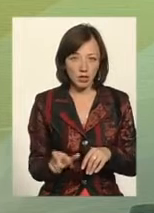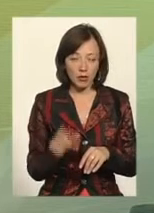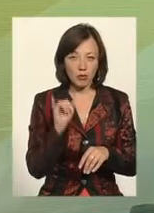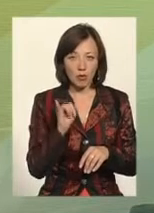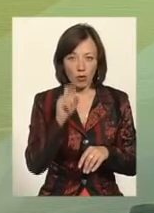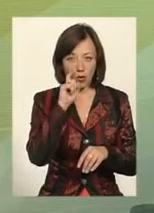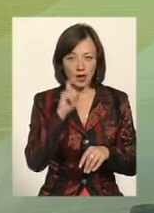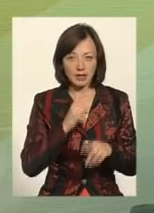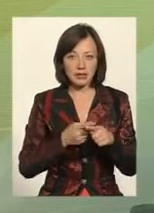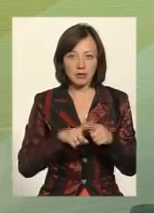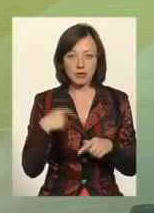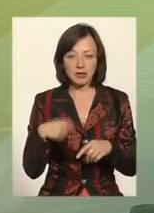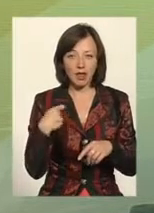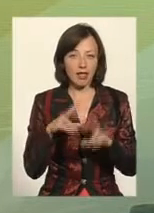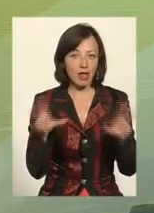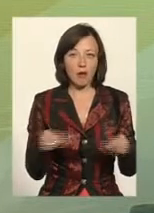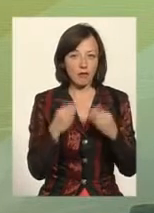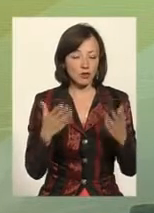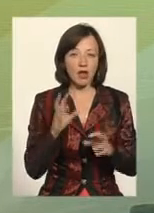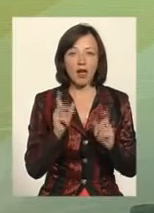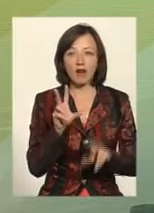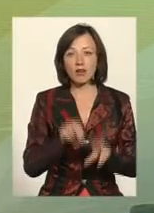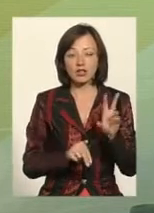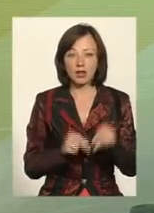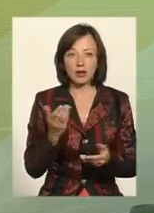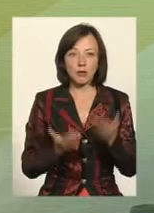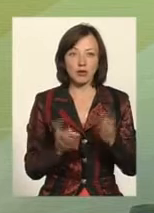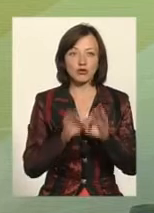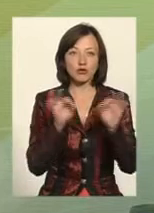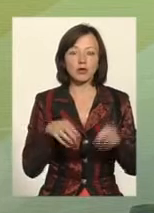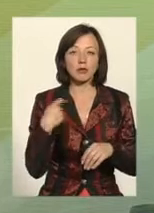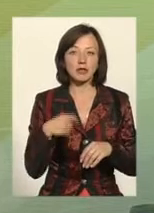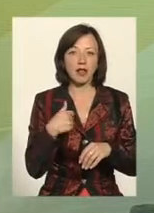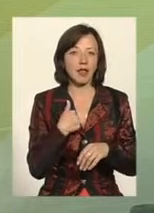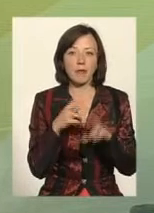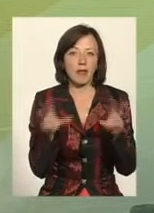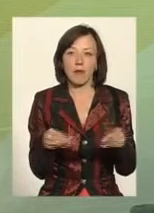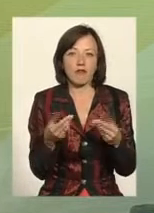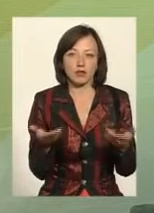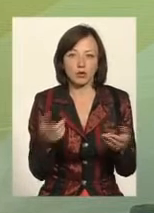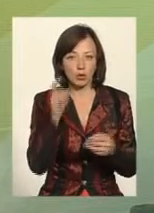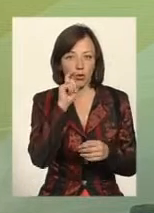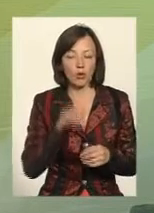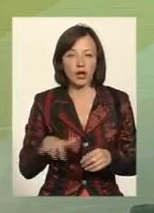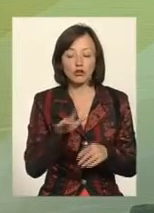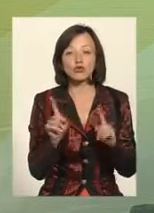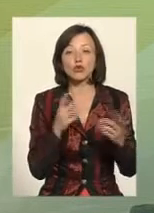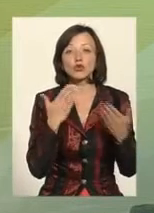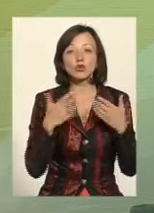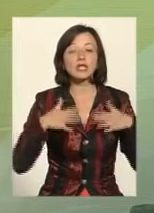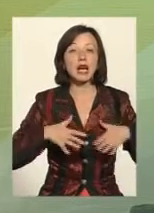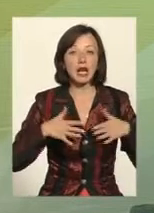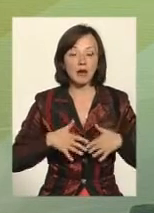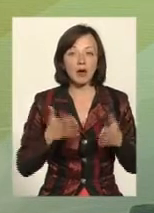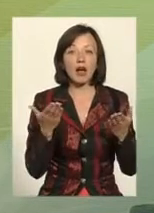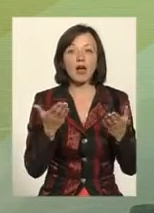погана, Україні з цим президентом не повезло. Як, до речі, я вважаю, напевно, що жоден президентом нам не дуже і то повезло на Україні. Що стосується Криму?